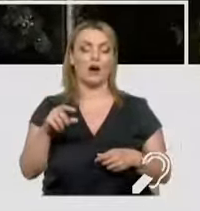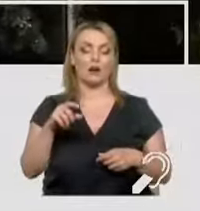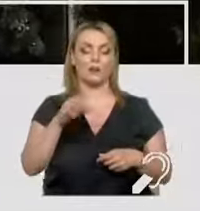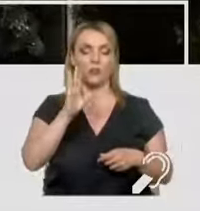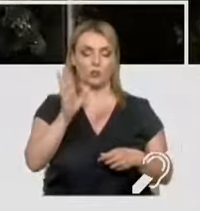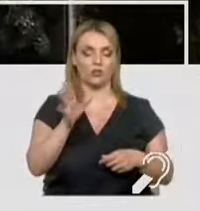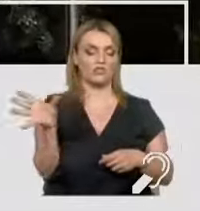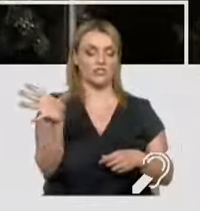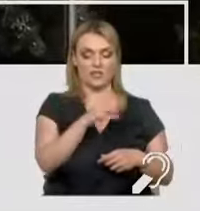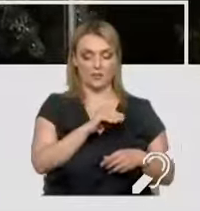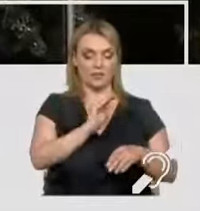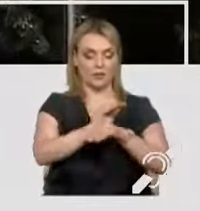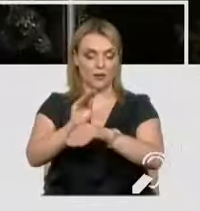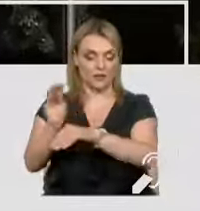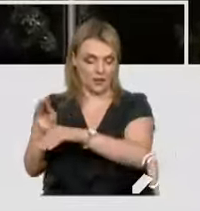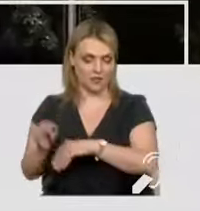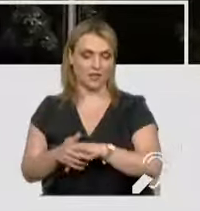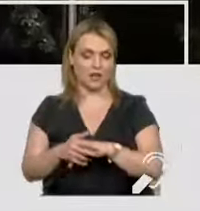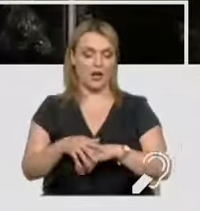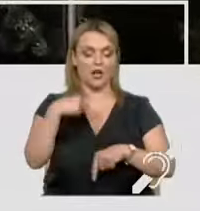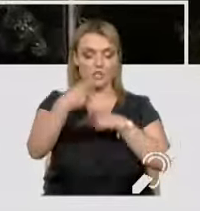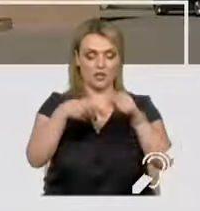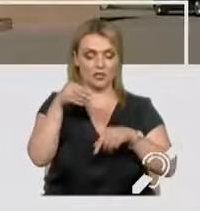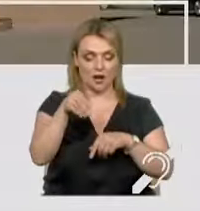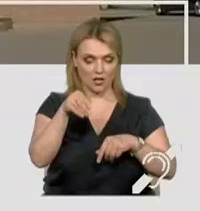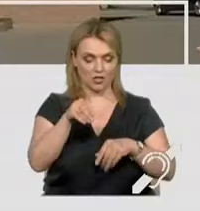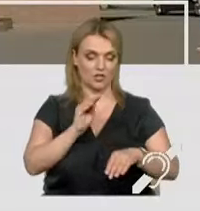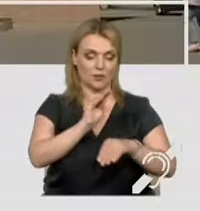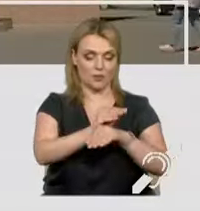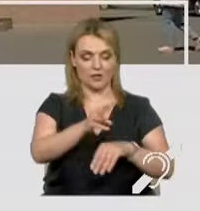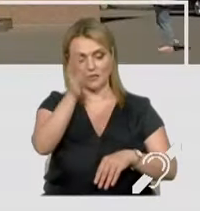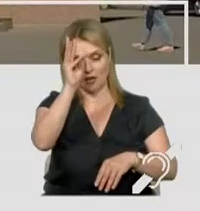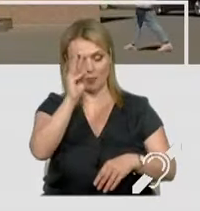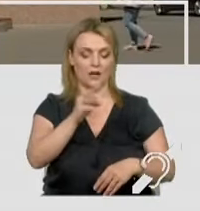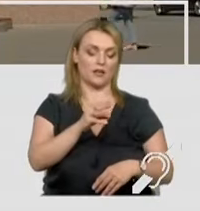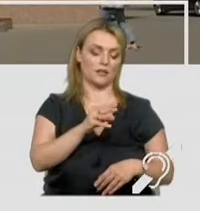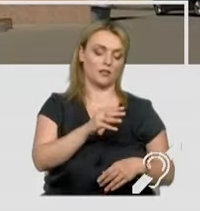la salarii și pensii de la așa ziși sponsori. Iar procurorul general Ion